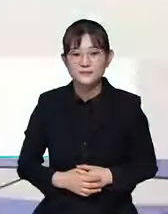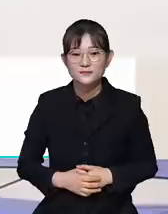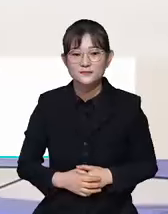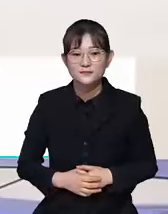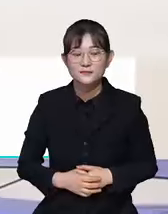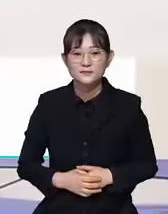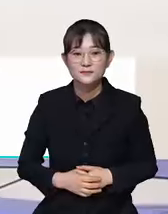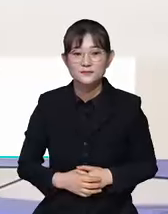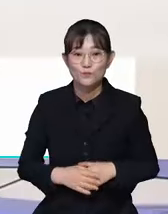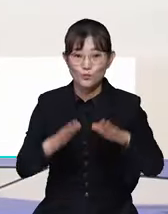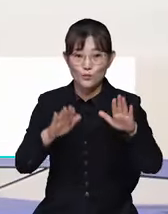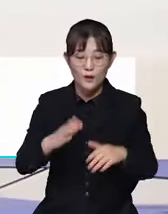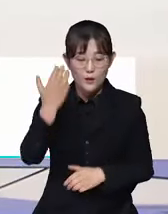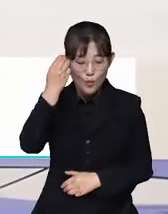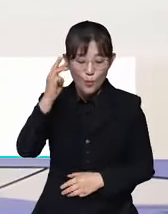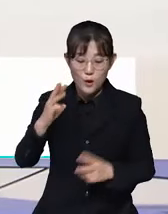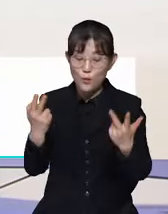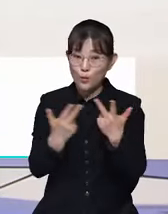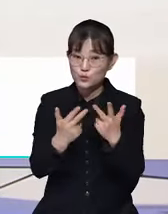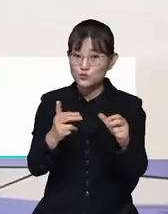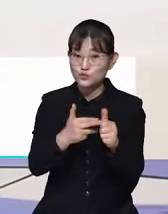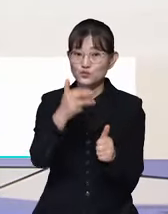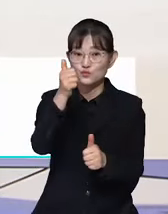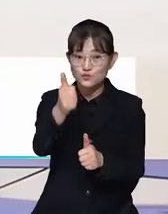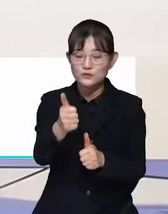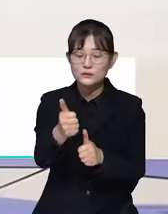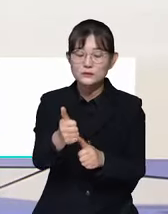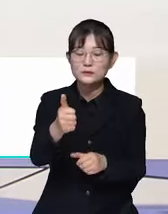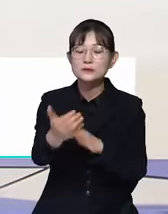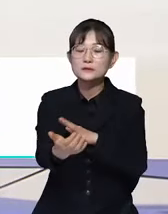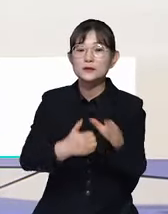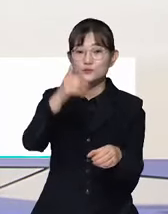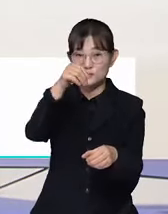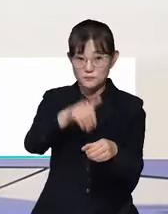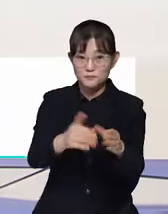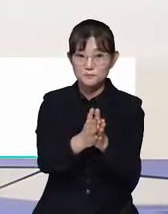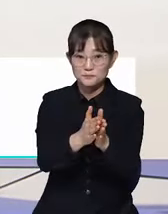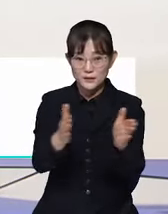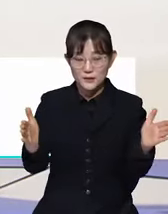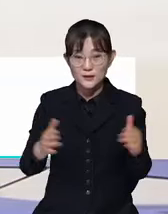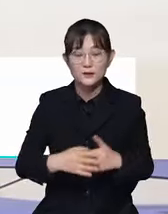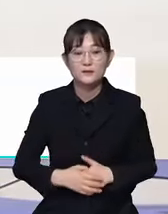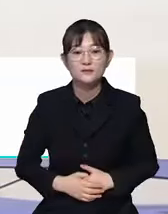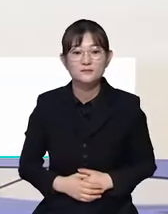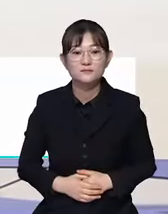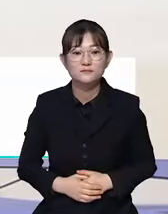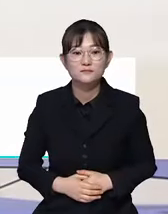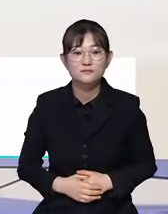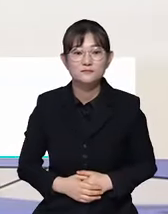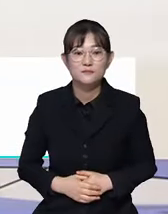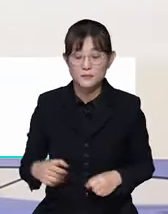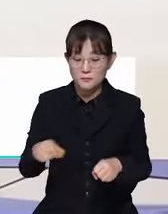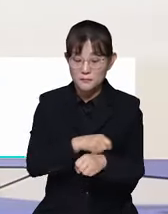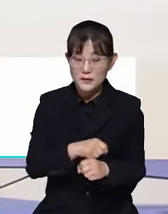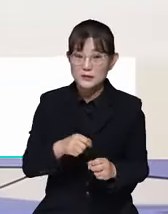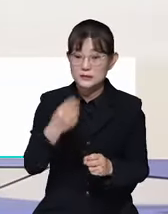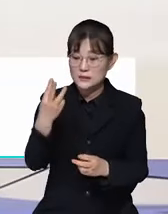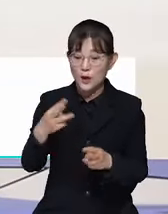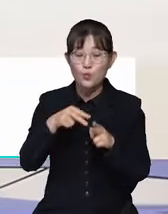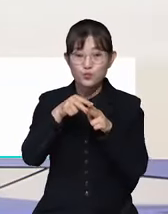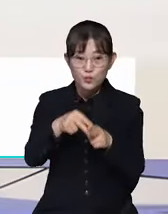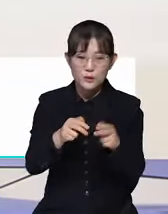박입니다 오늘 영광 군수와 곡성군수 재선거 사전투표가 시작됐습니다 히 후보가